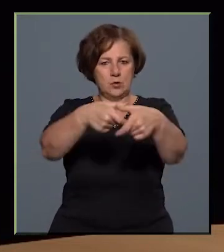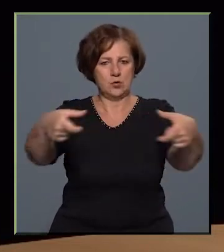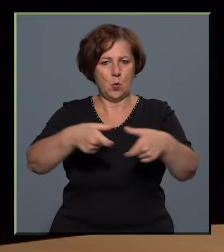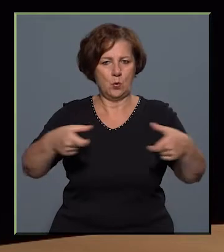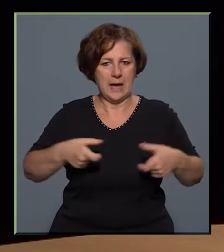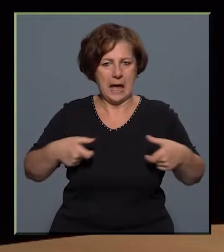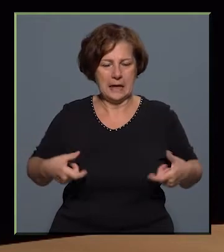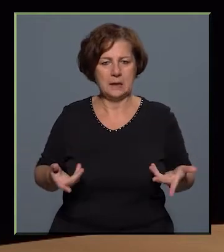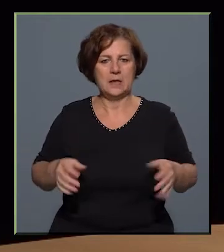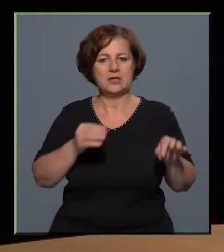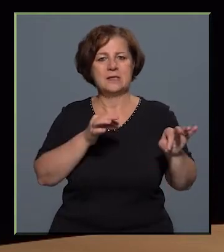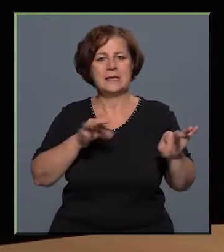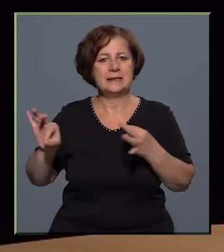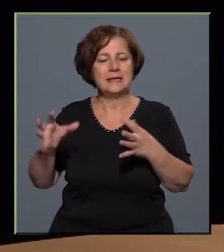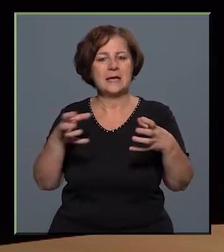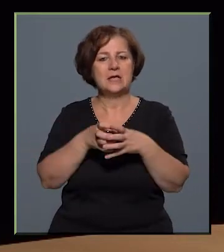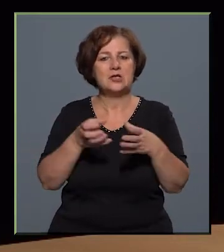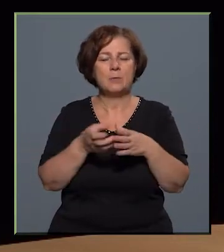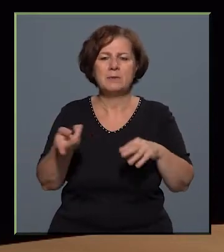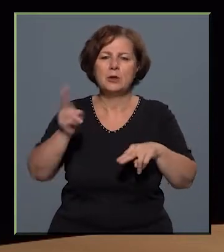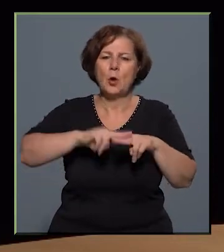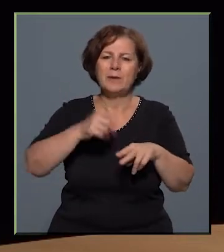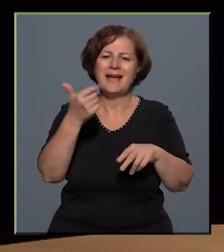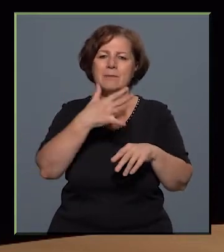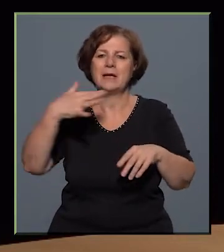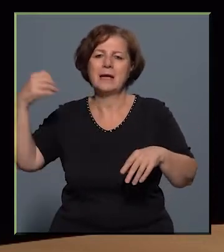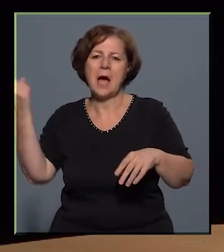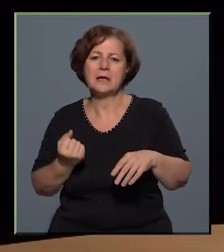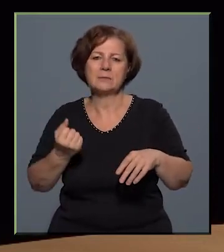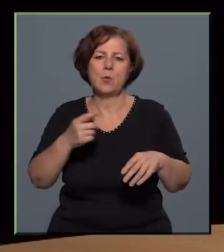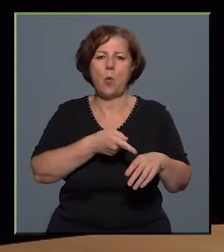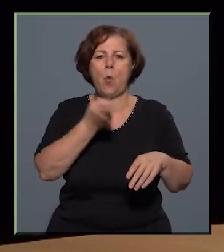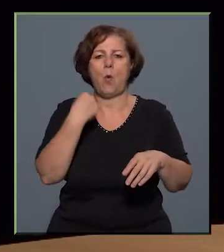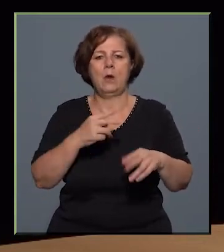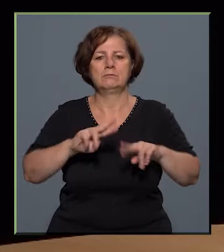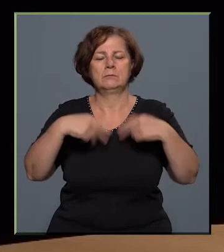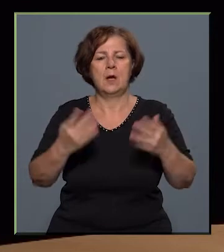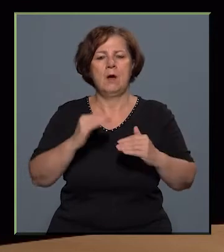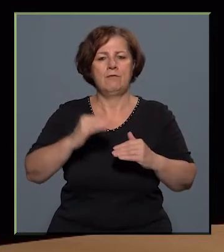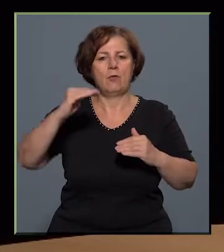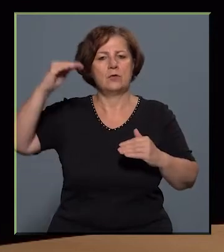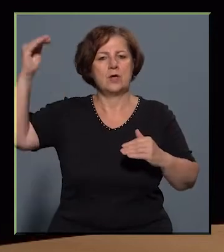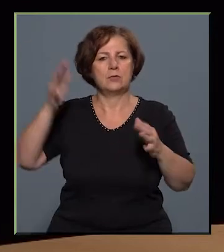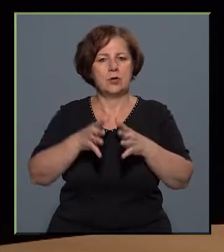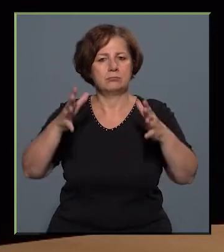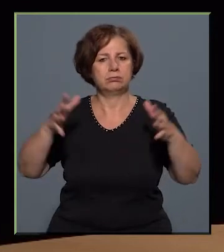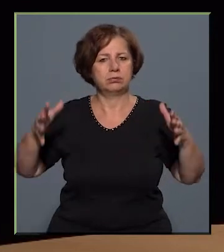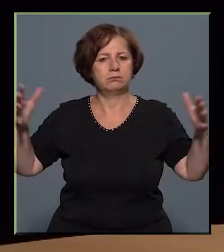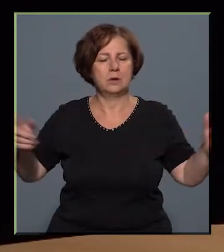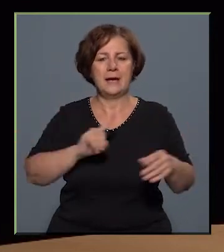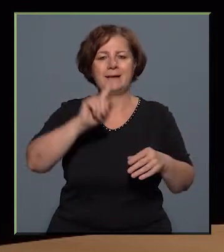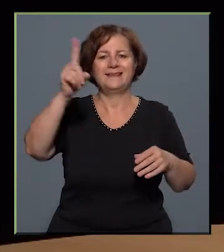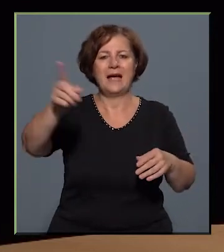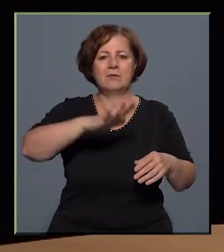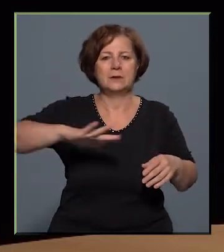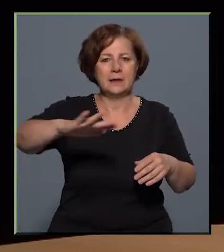és az intézkedés csomag az, amely több mint 1 milliárd forintos összegből valósul meg, fokozatosan terjed majd egyre